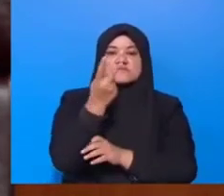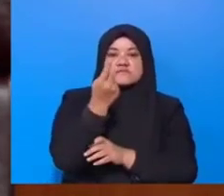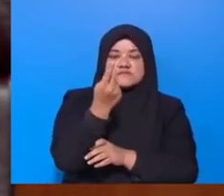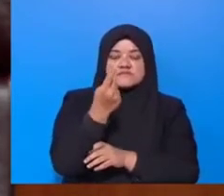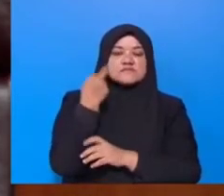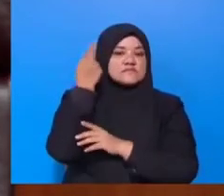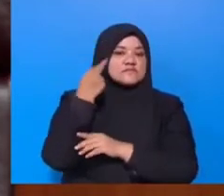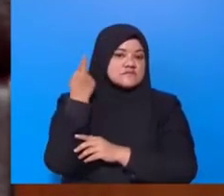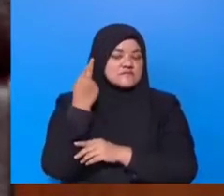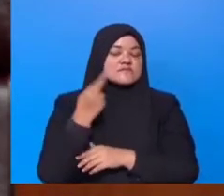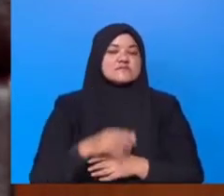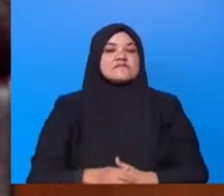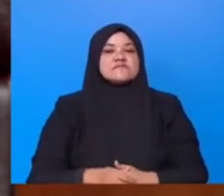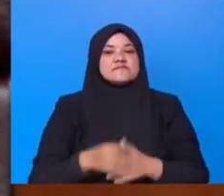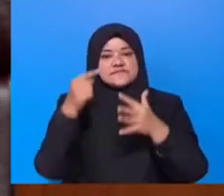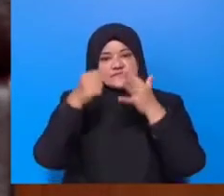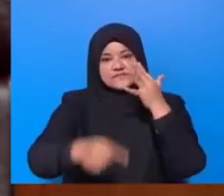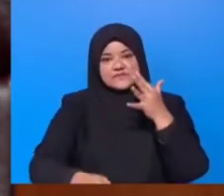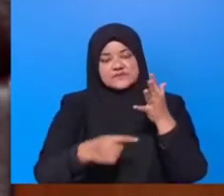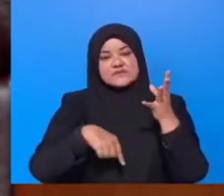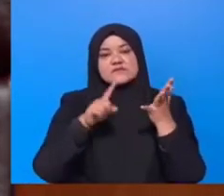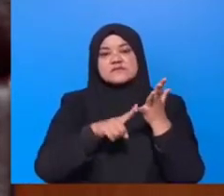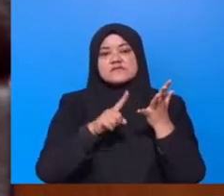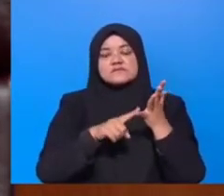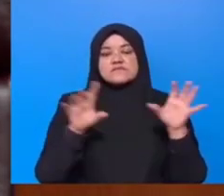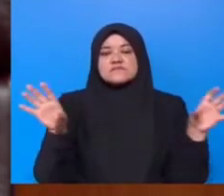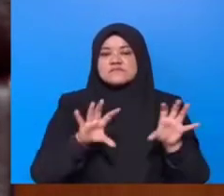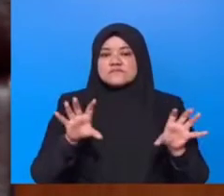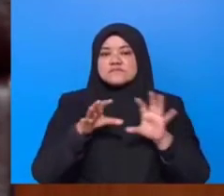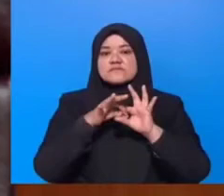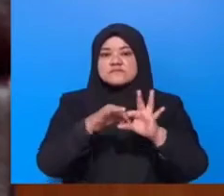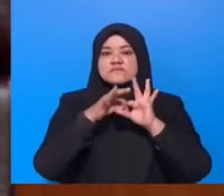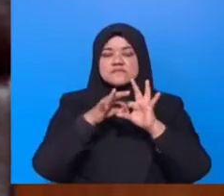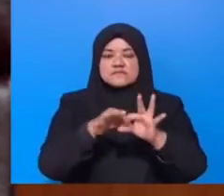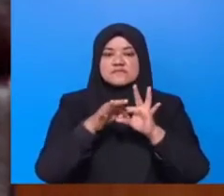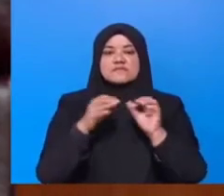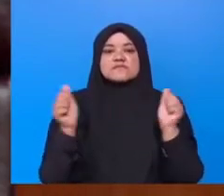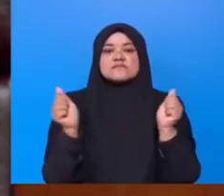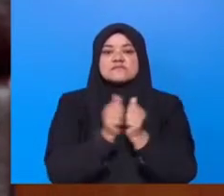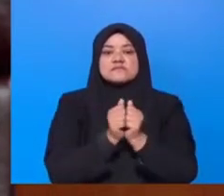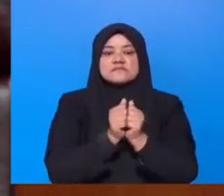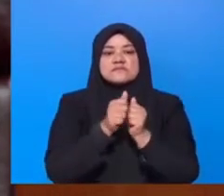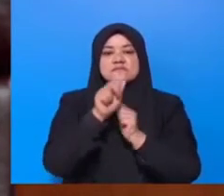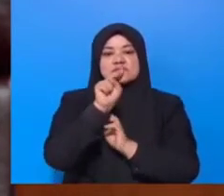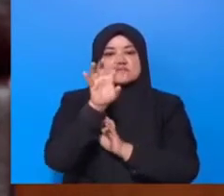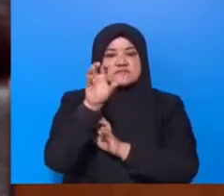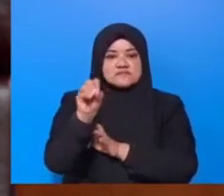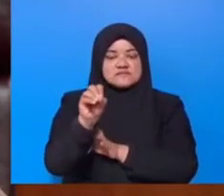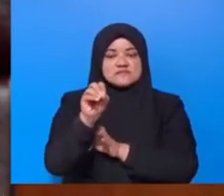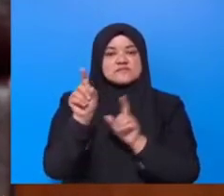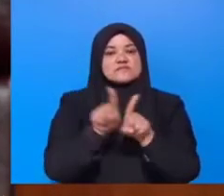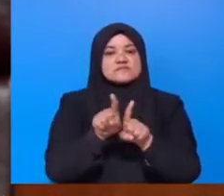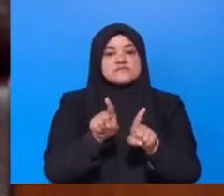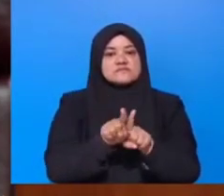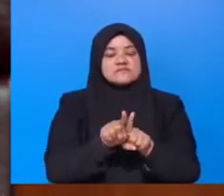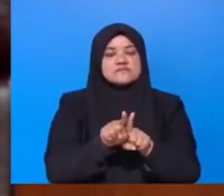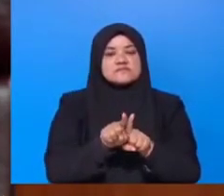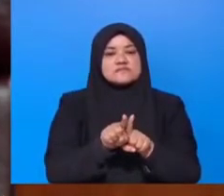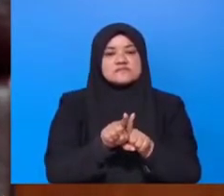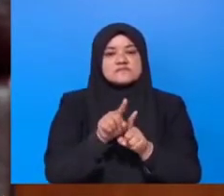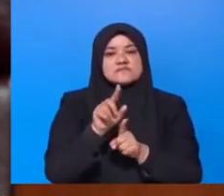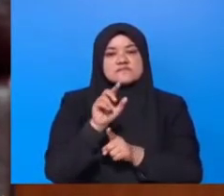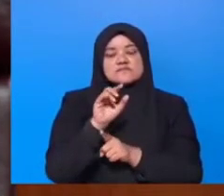dan sebagainya dan gem kelima mengadakan kerjasama pita dengan enjoy seperti